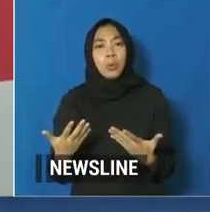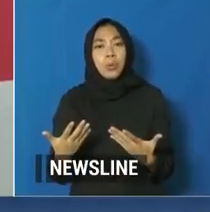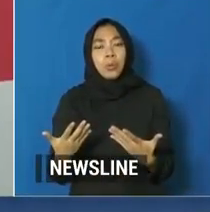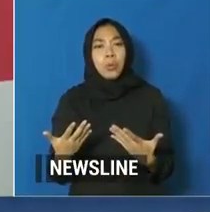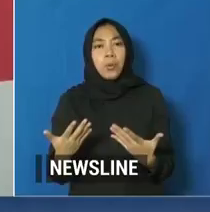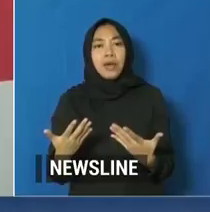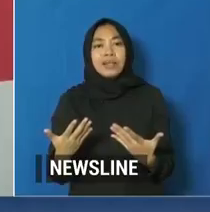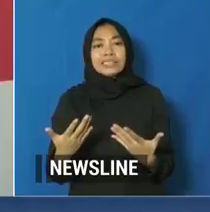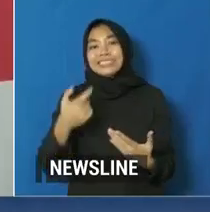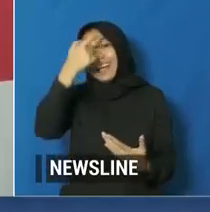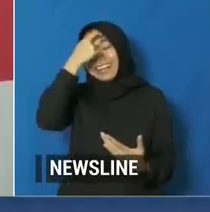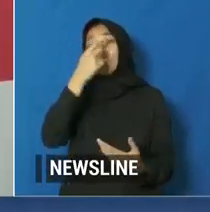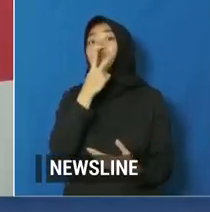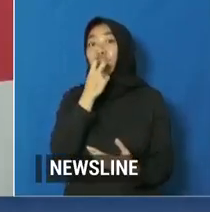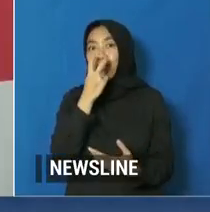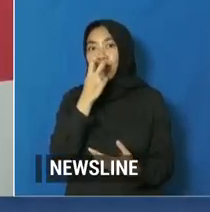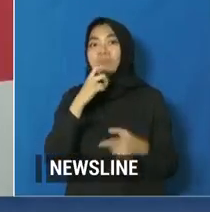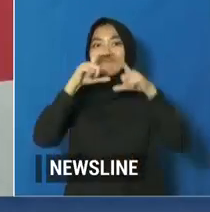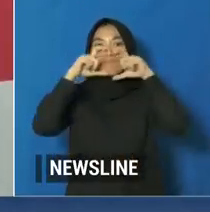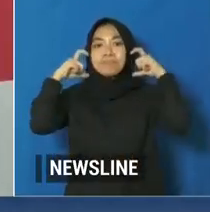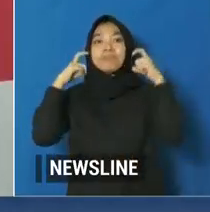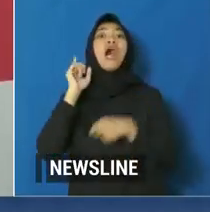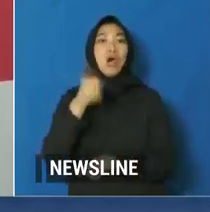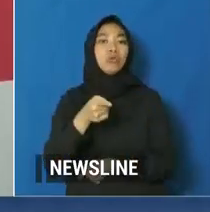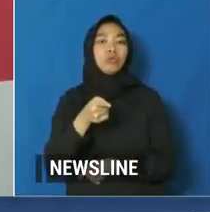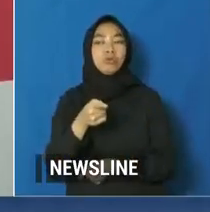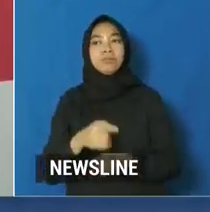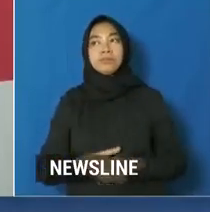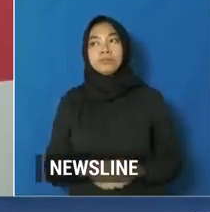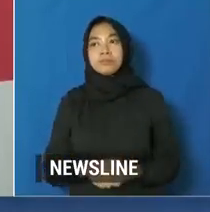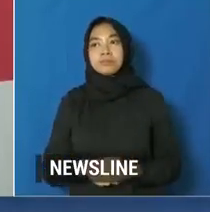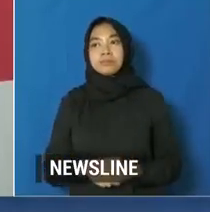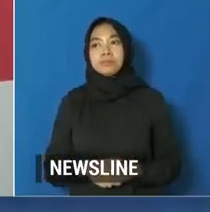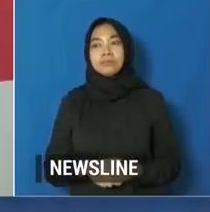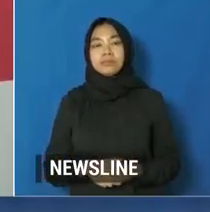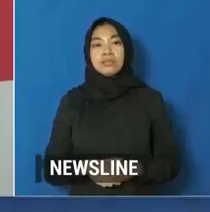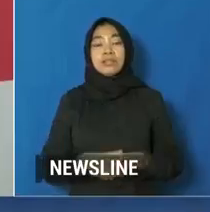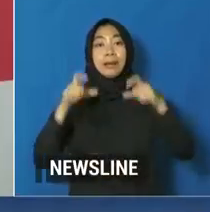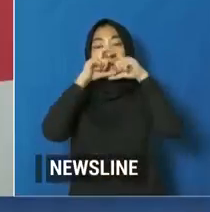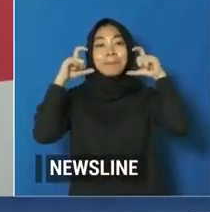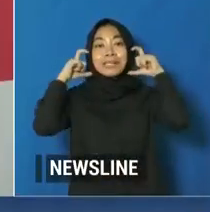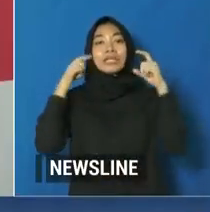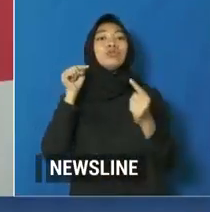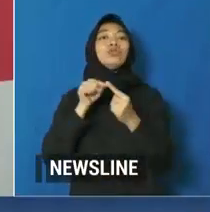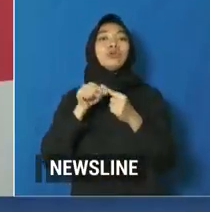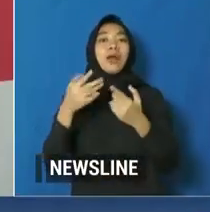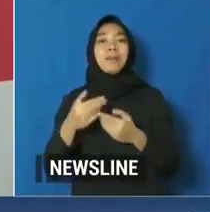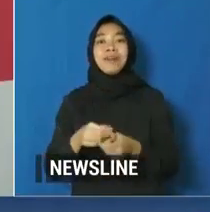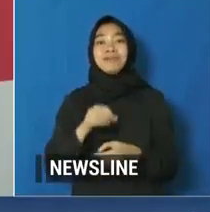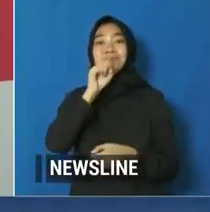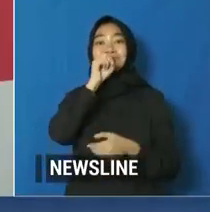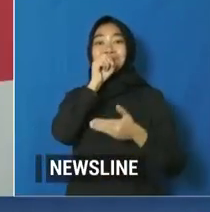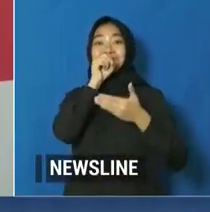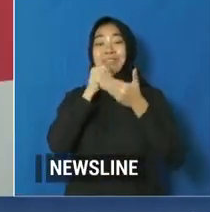menderita penyakit influenza harus menggunakan masker. Ini tujuannya adalah untuk membatasi percikan droplet dari